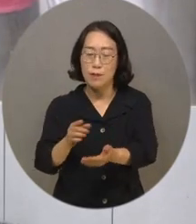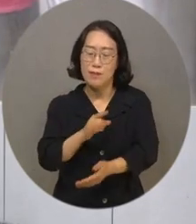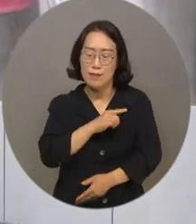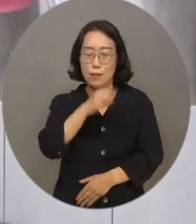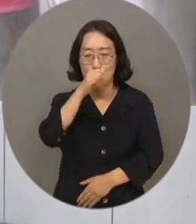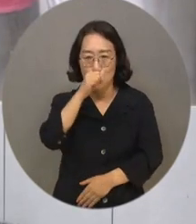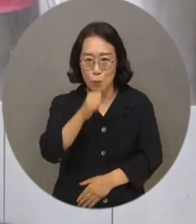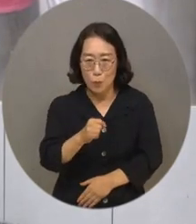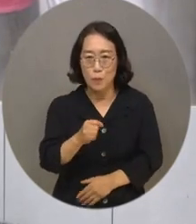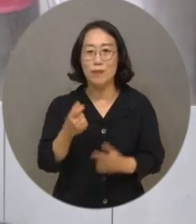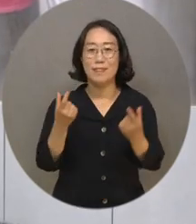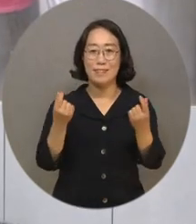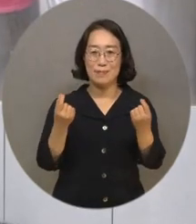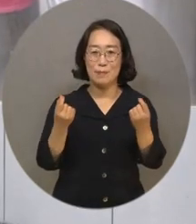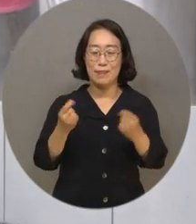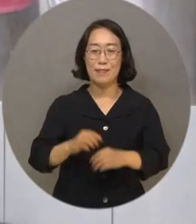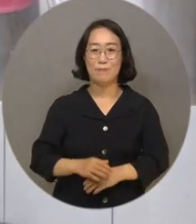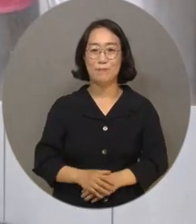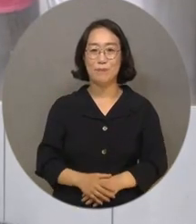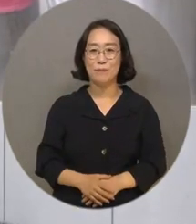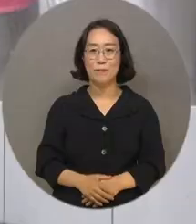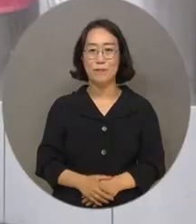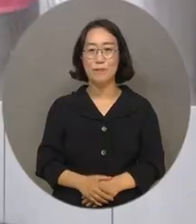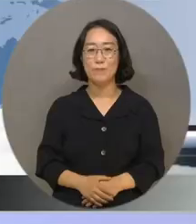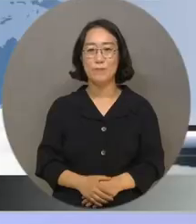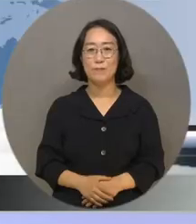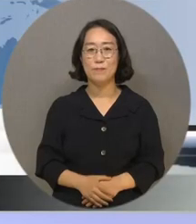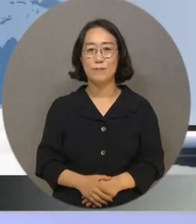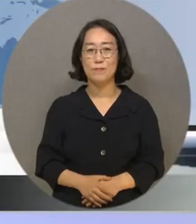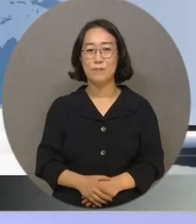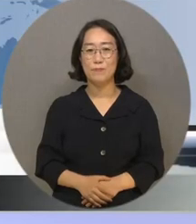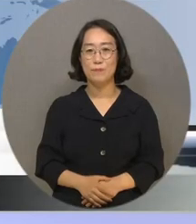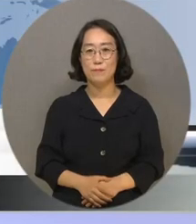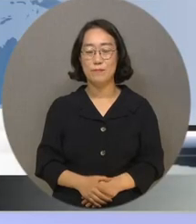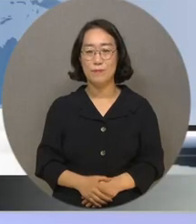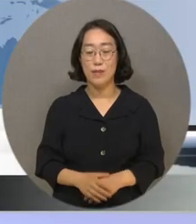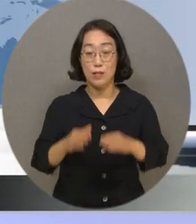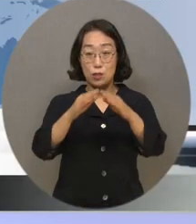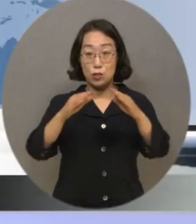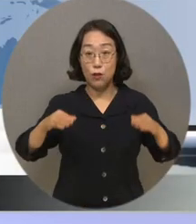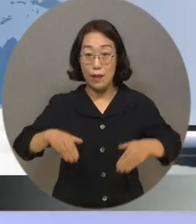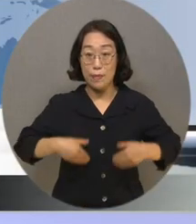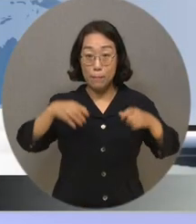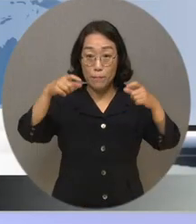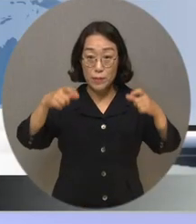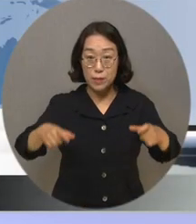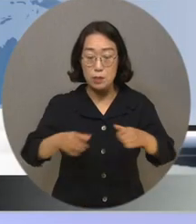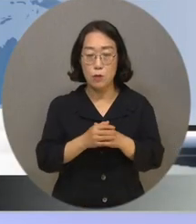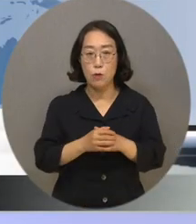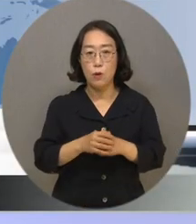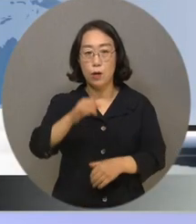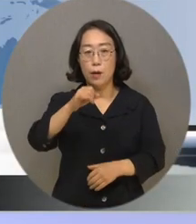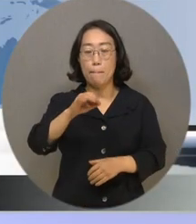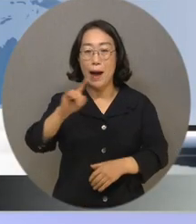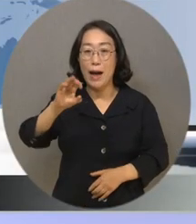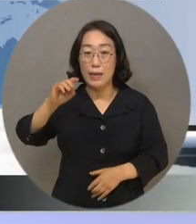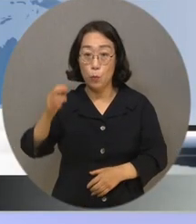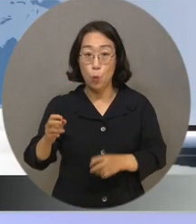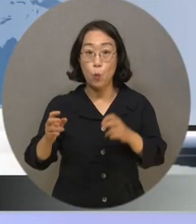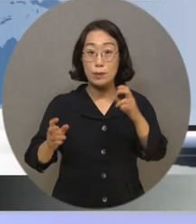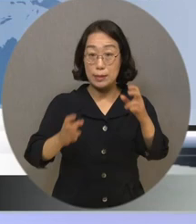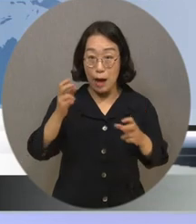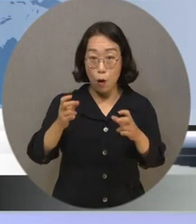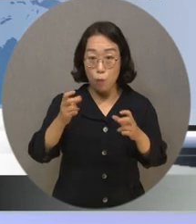없을 것입니다. 복지TV 경기방송 정우선입니다. 전라남도가 글로벌 바이오 캠퍼스 구축 사업 유치를